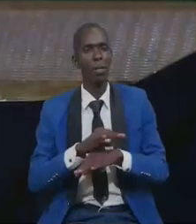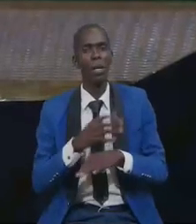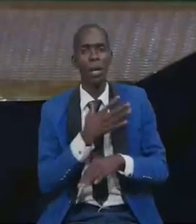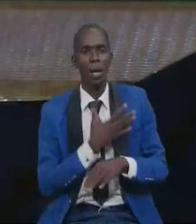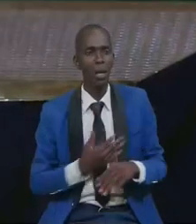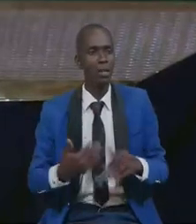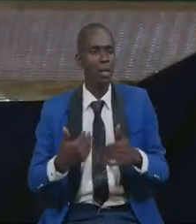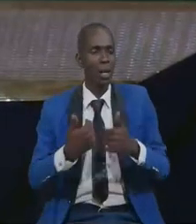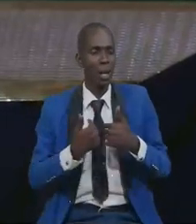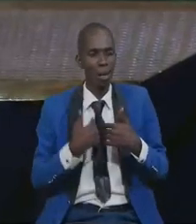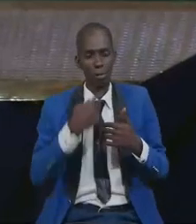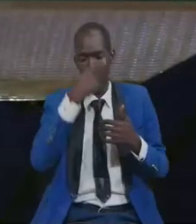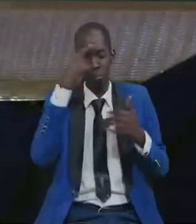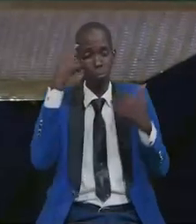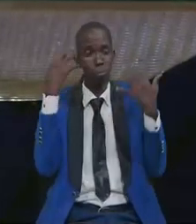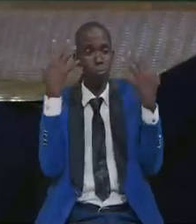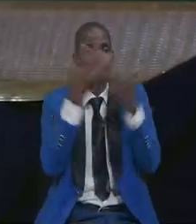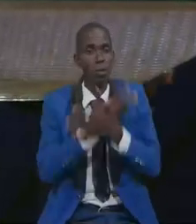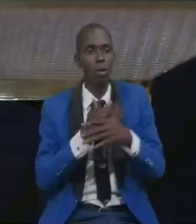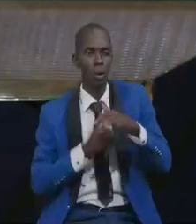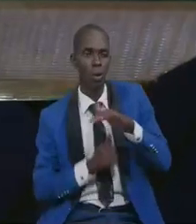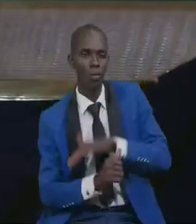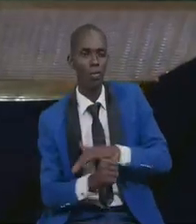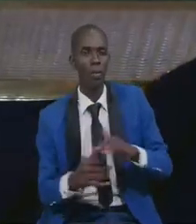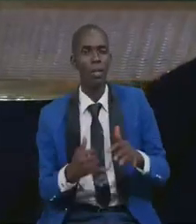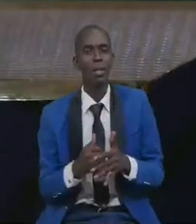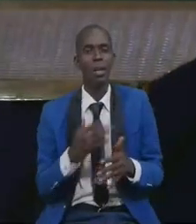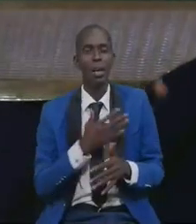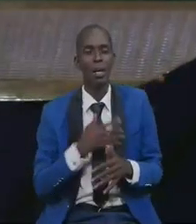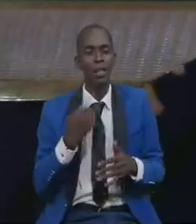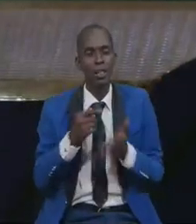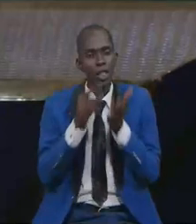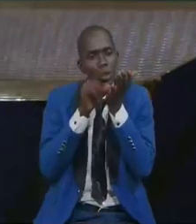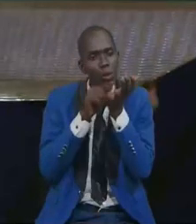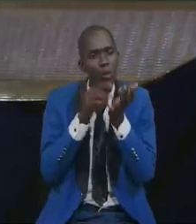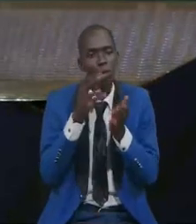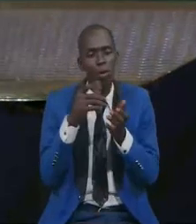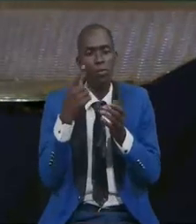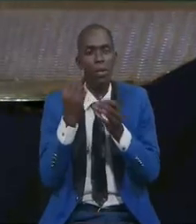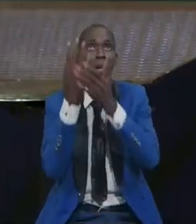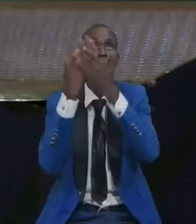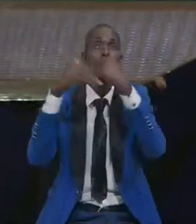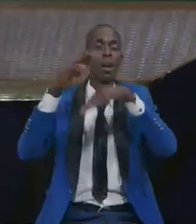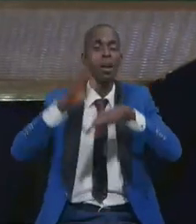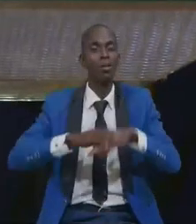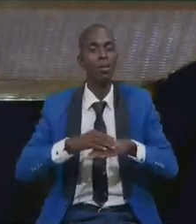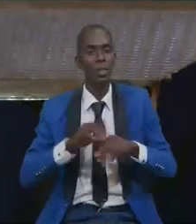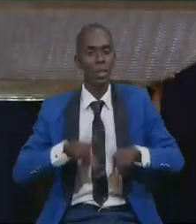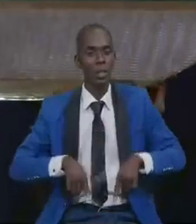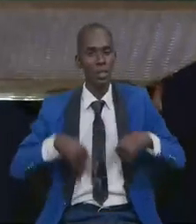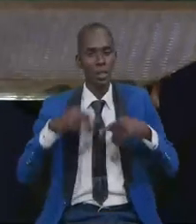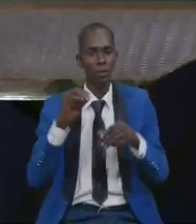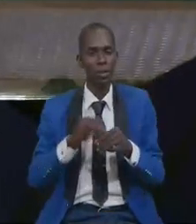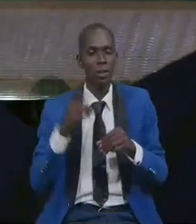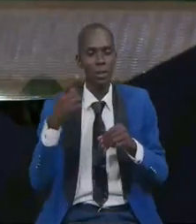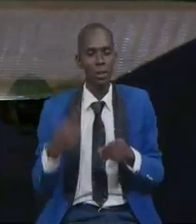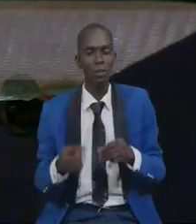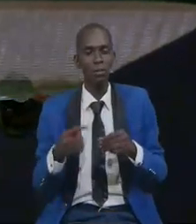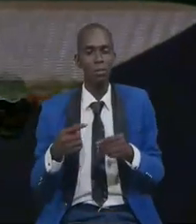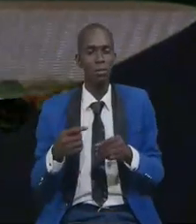ciel faisaient leur demeure parmi ses branches et tout être